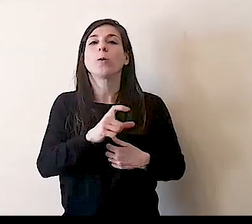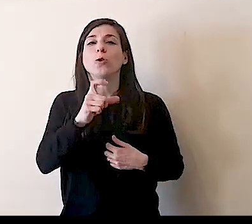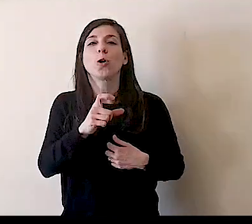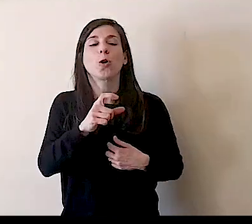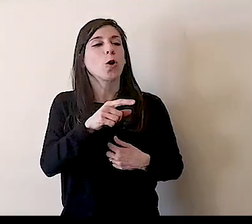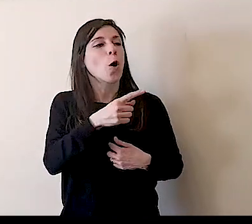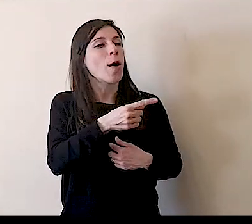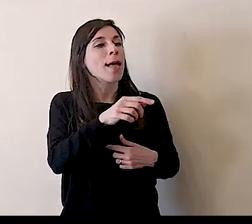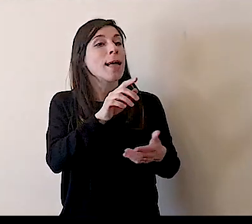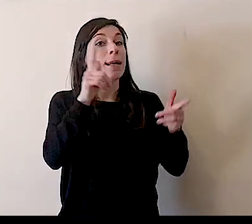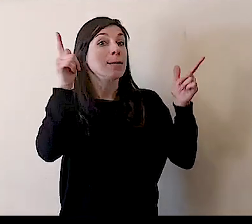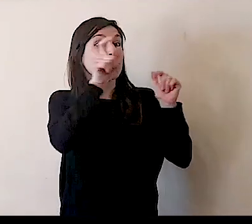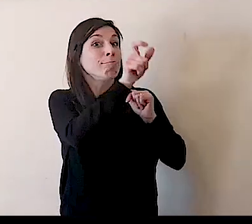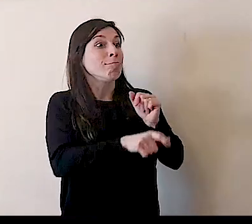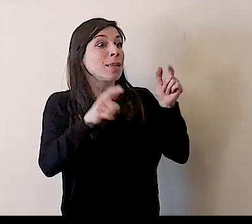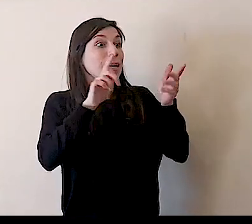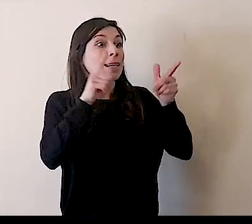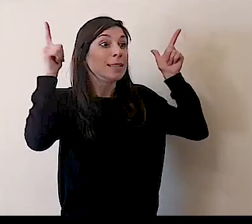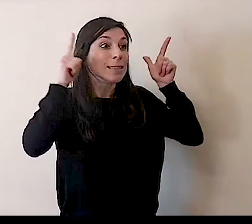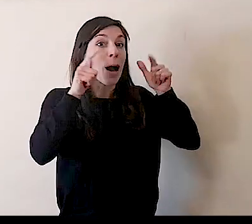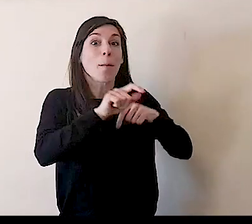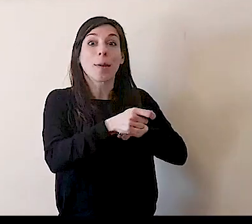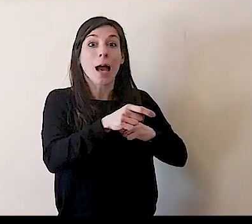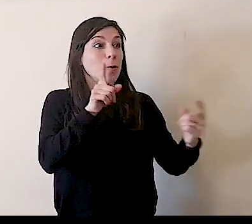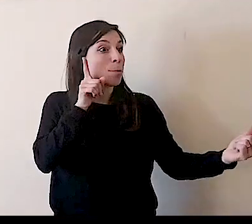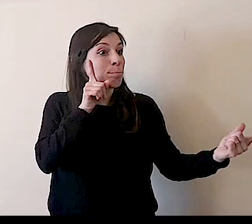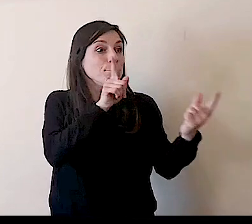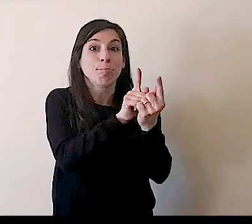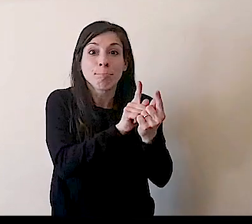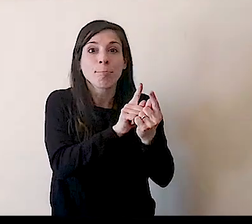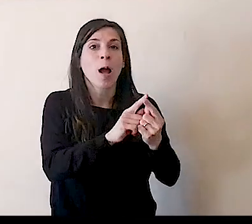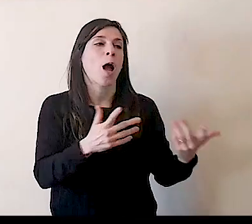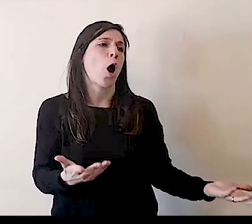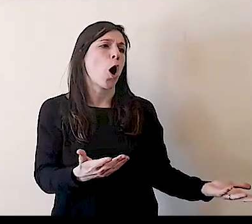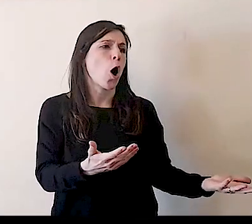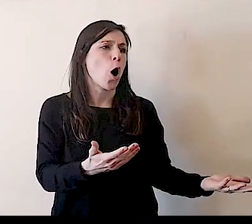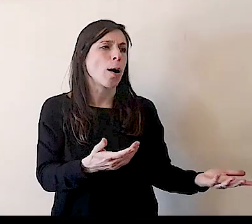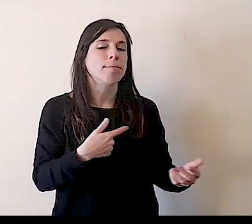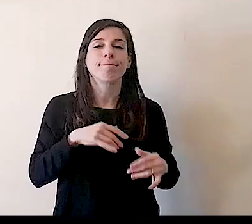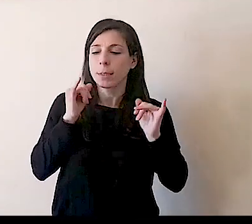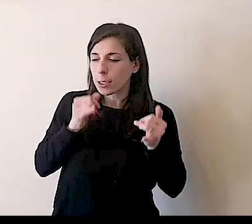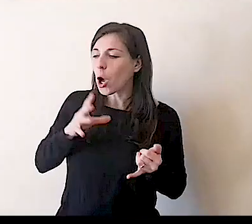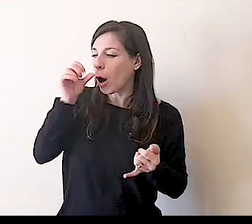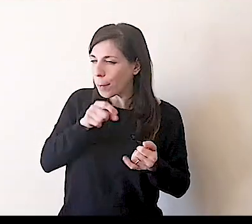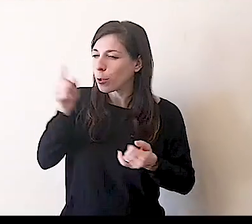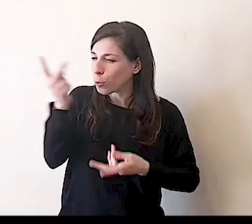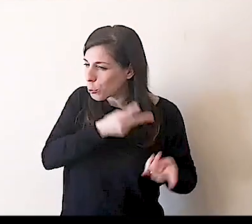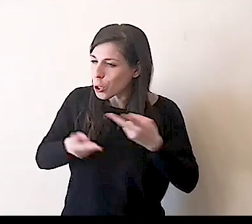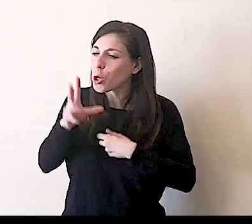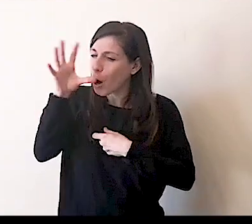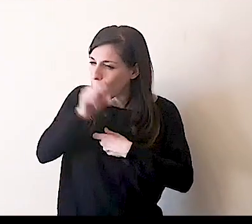addirittura incontro lui san pietro e disse no non rino ho capito cosa stai cercando